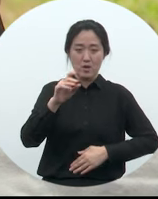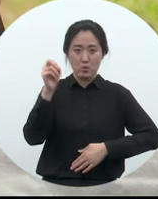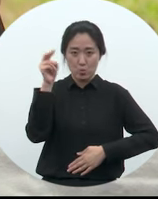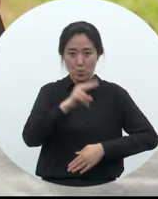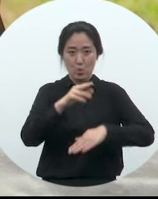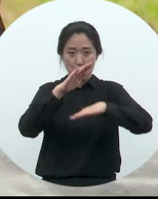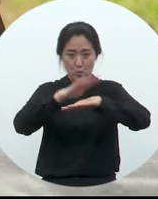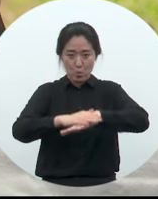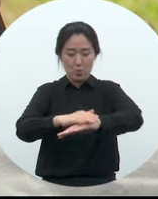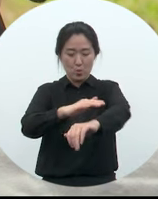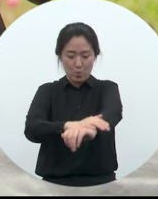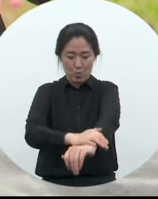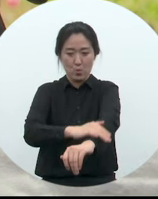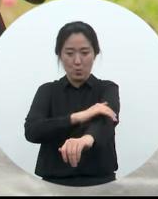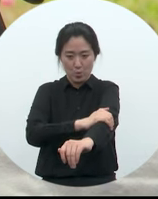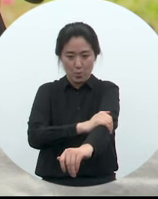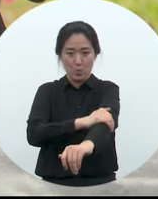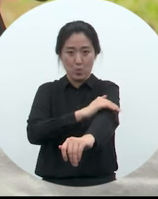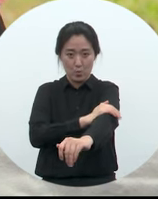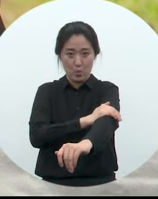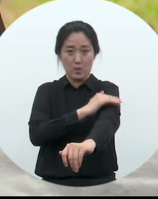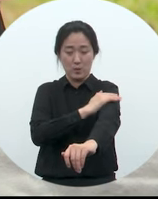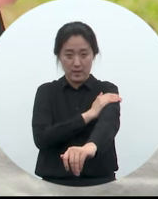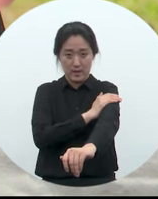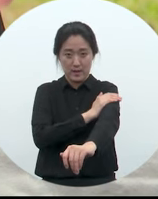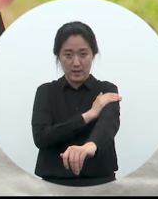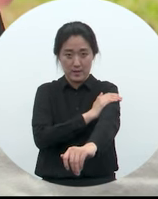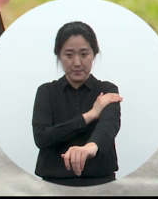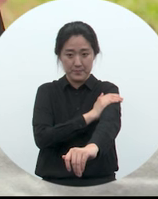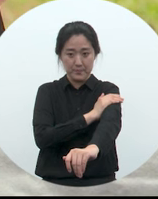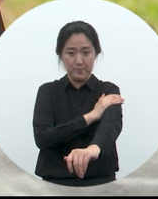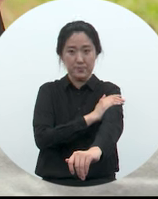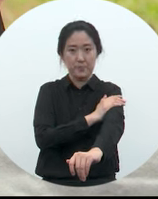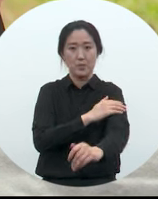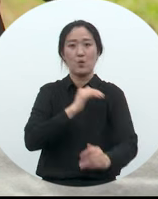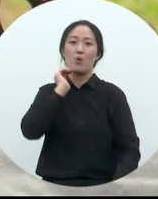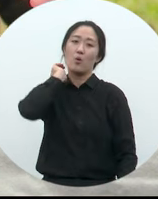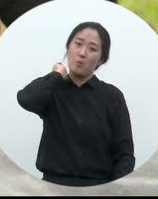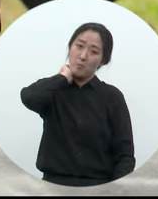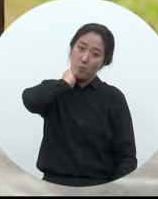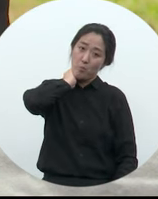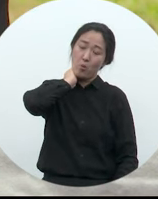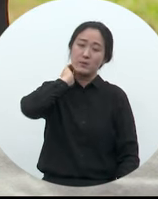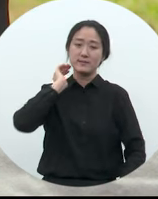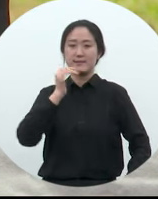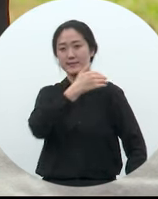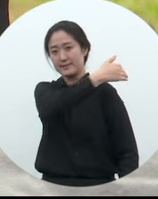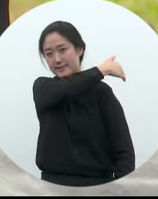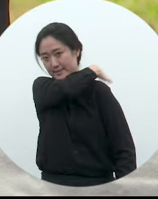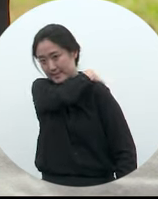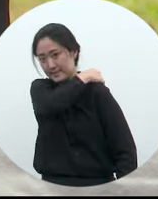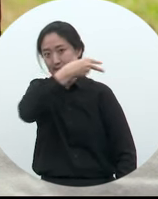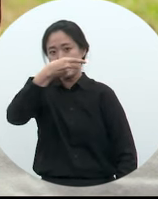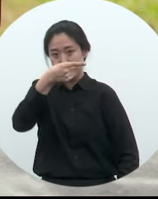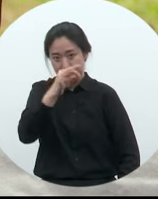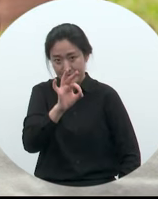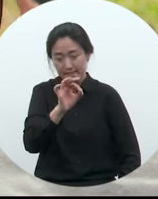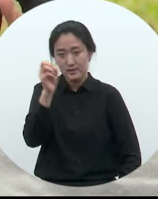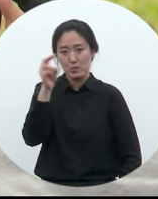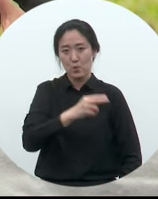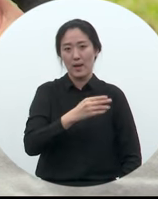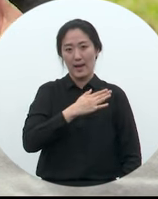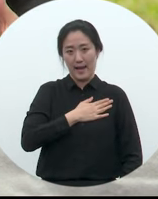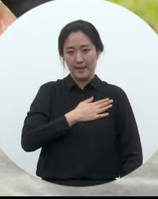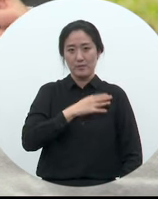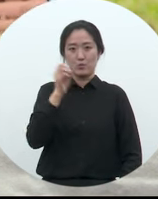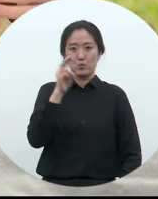경우에는 손등에서부터 이렇게 올라와서 심장 쪽으로 이렇게 가게끔 하고요. 그 다음에 이제 목, 등, 가슴,